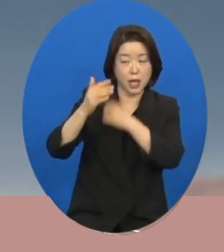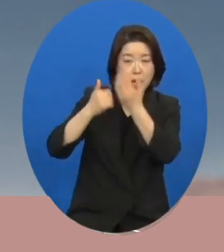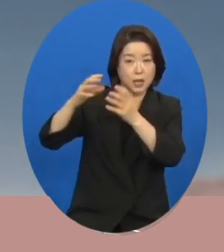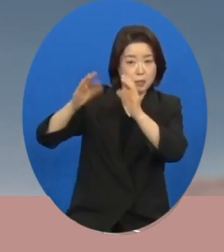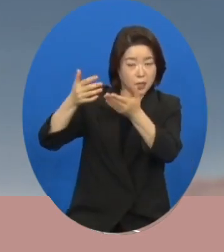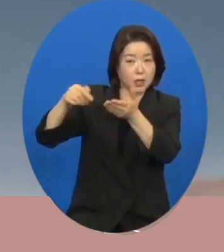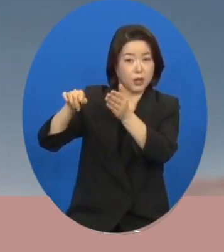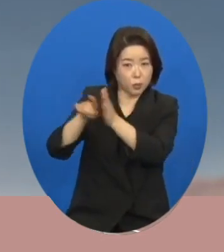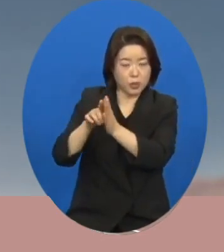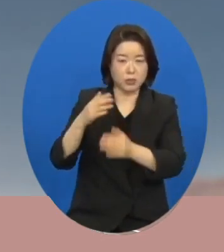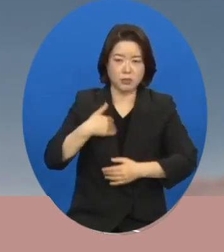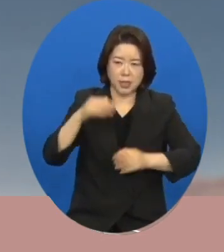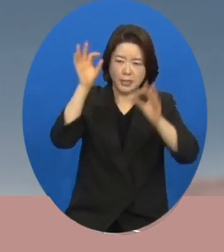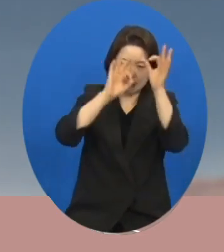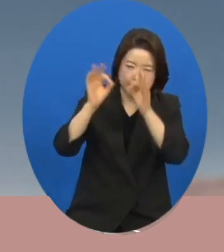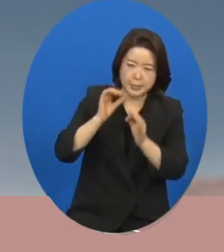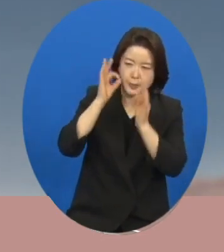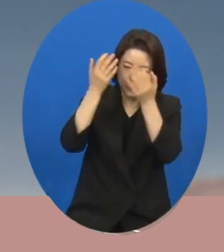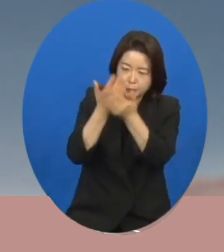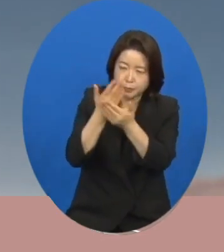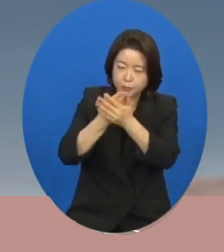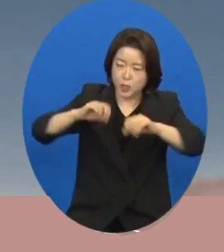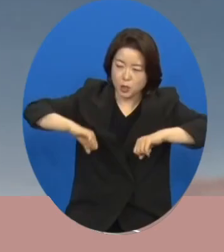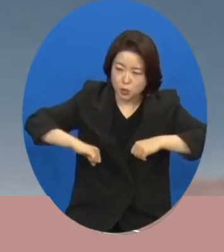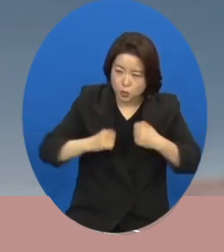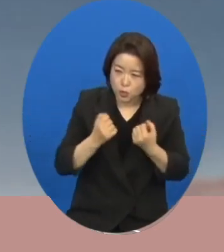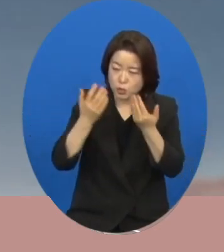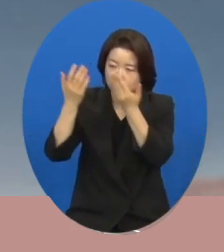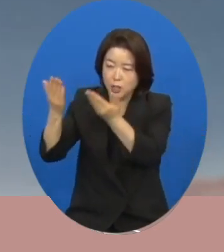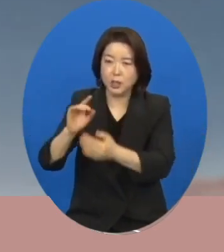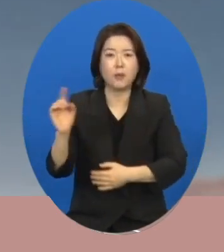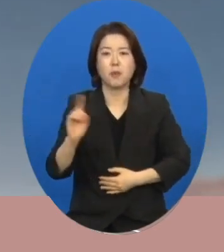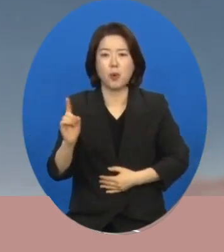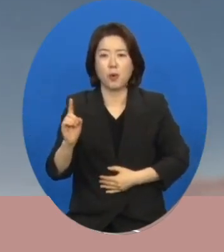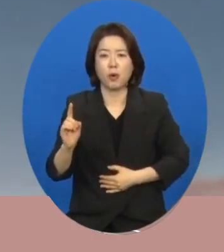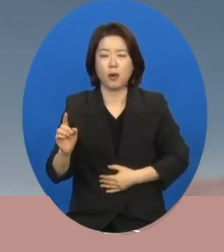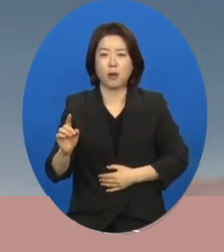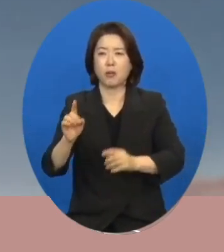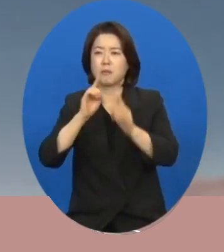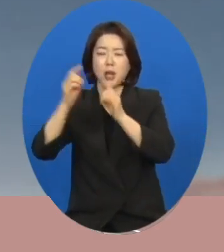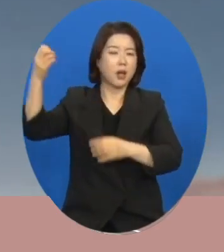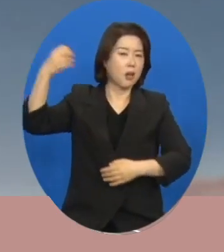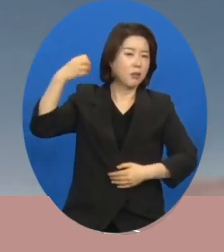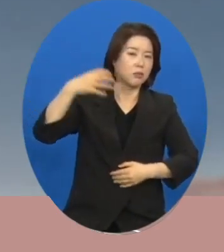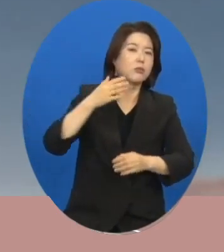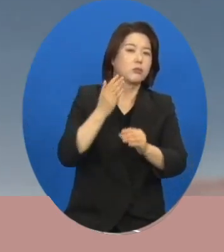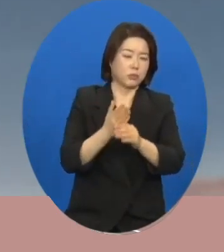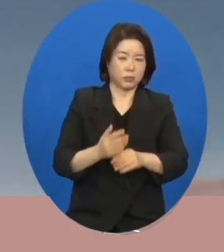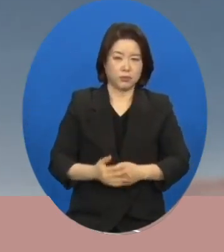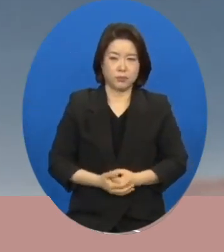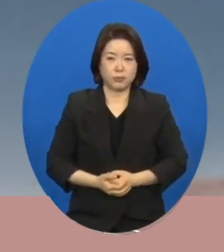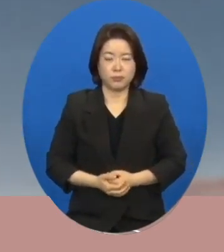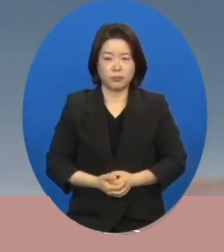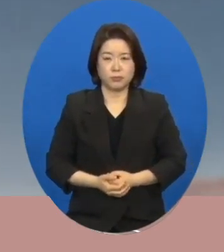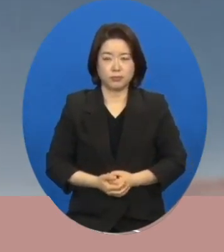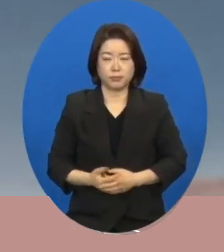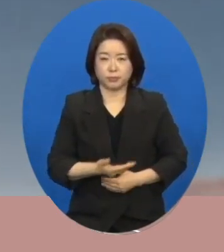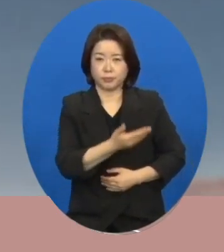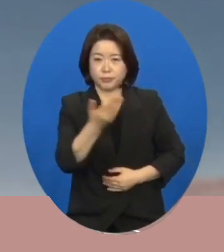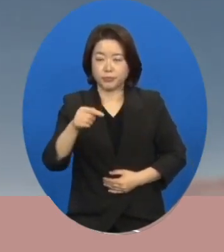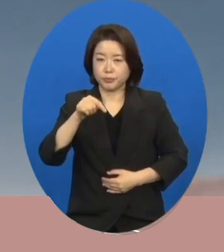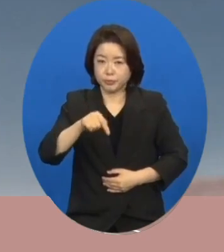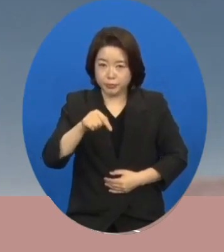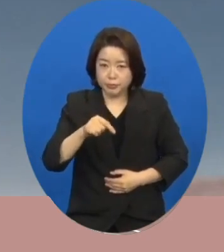내가 찾고 구하고 순종해야 될 것이 무엇인가를 말씀을 하고 계시다는 거예요 여러분이